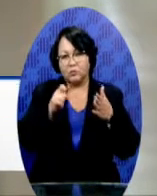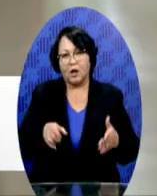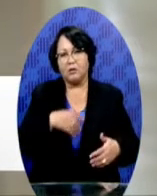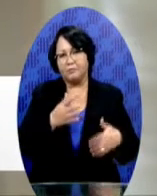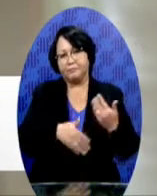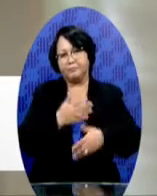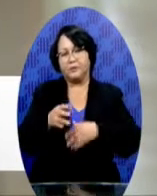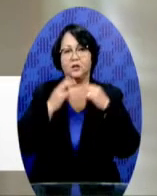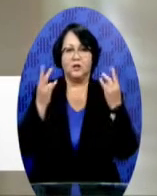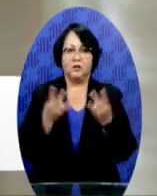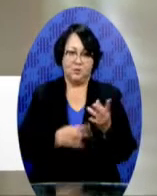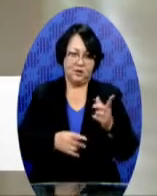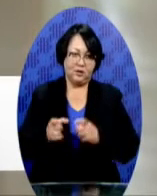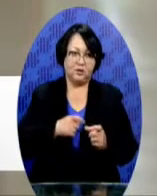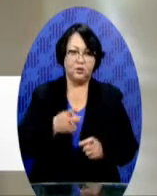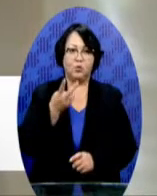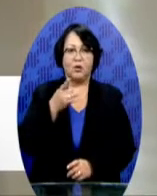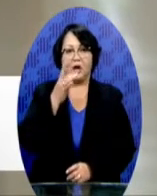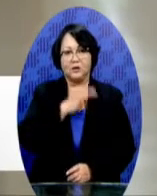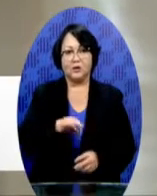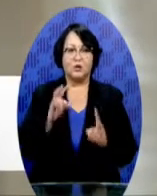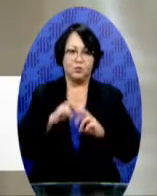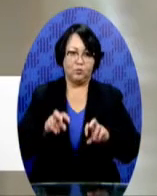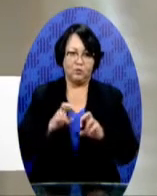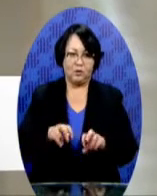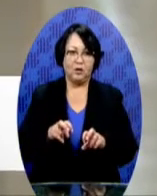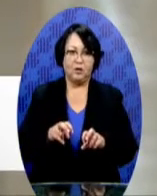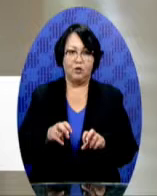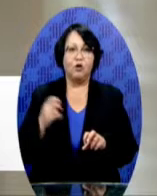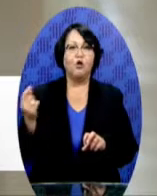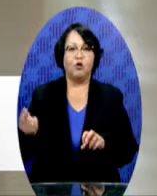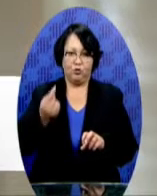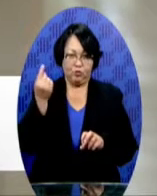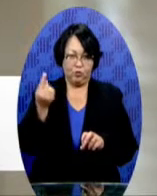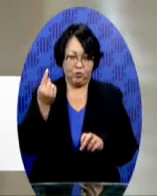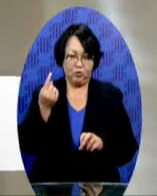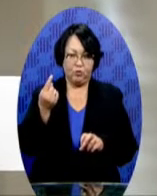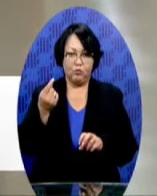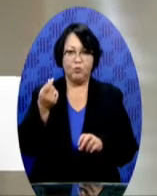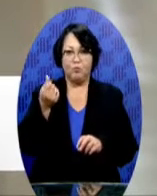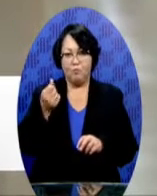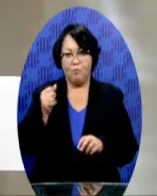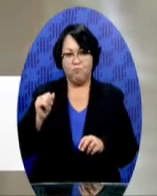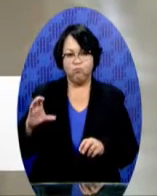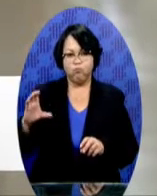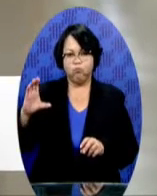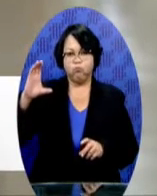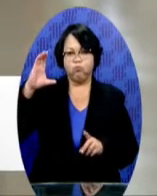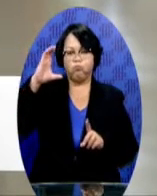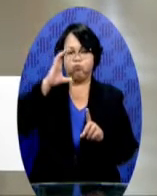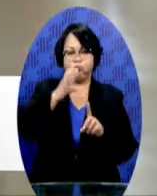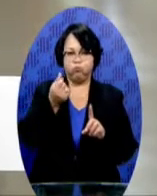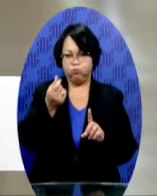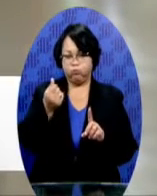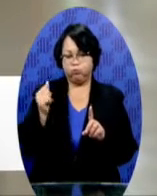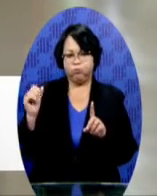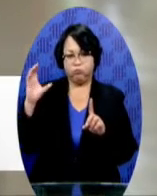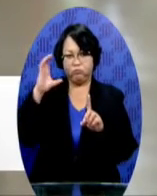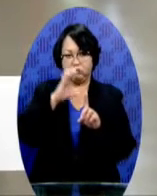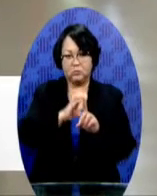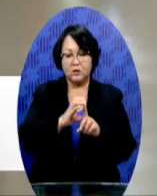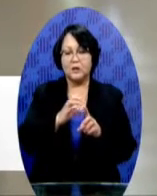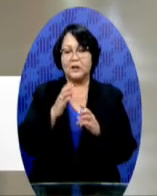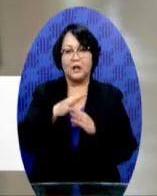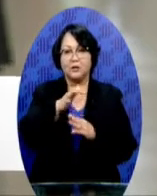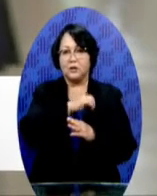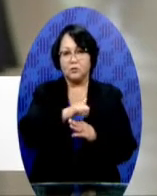нийгмийн эдийн засгийн үр нөлөөтэй судалгааг бол харьцангуй өндөр судалгааны тэтгэлэг санхүүжилтээр удаан хугацаанд тогтвортой